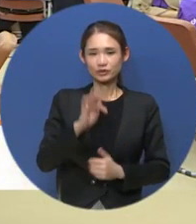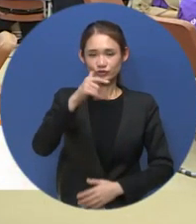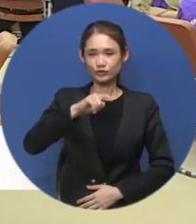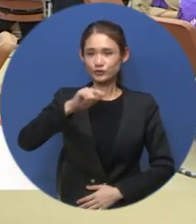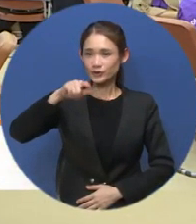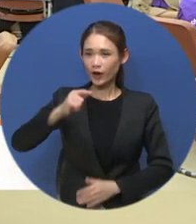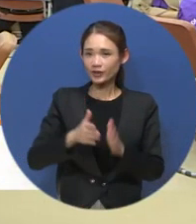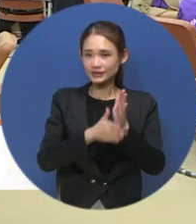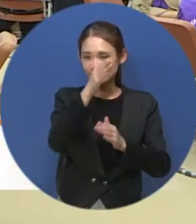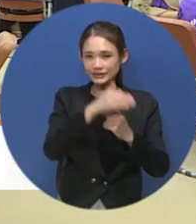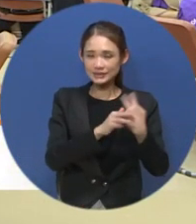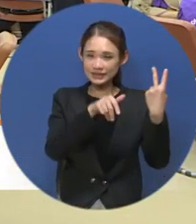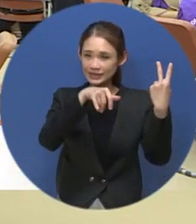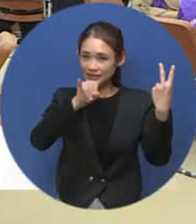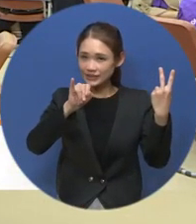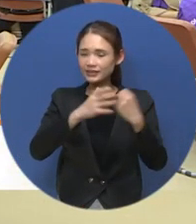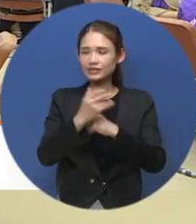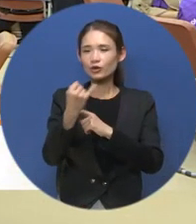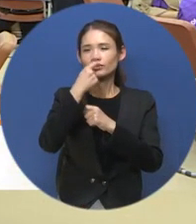복지TV 뉴스 이소영입니다.